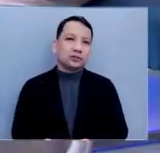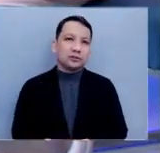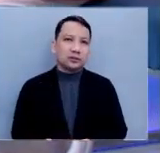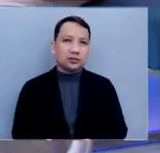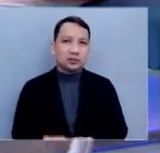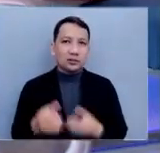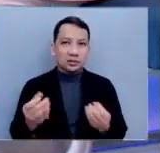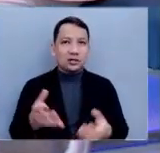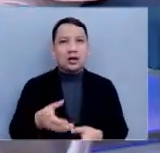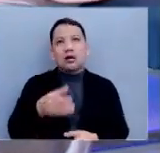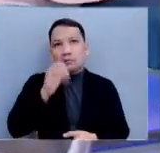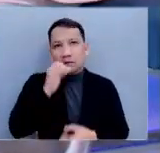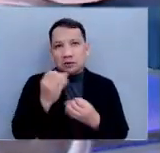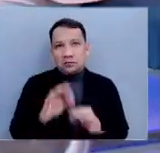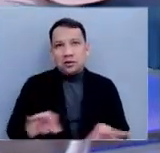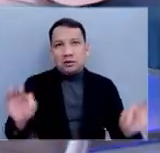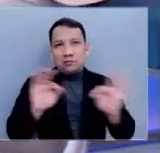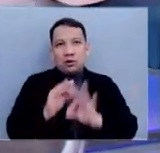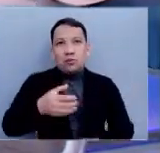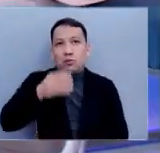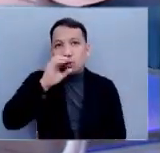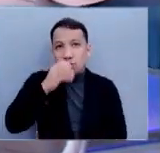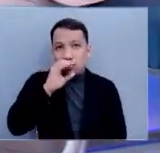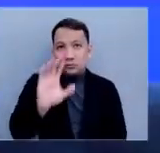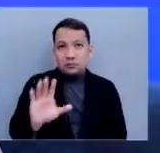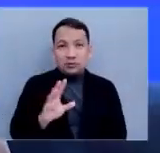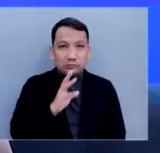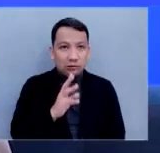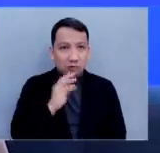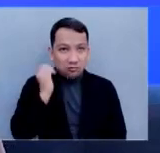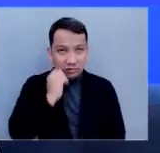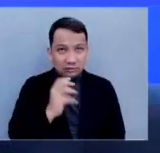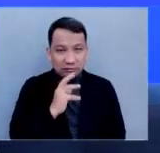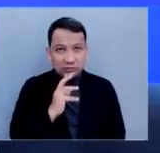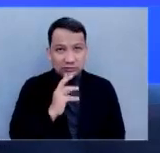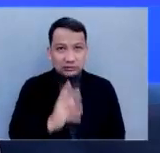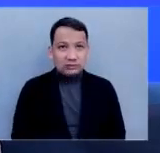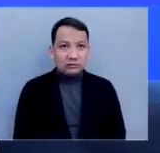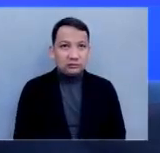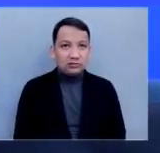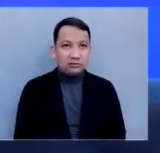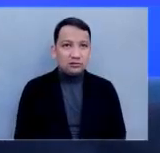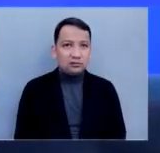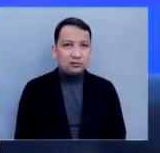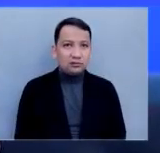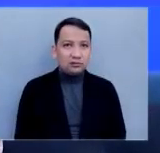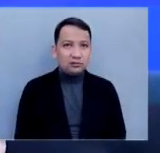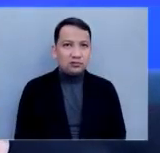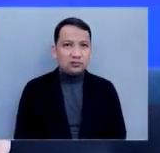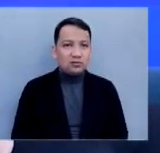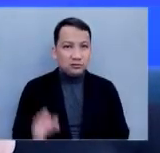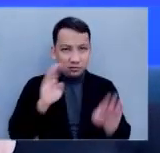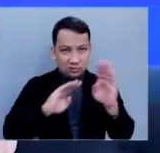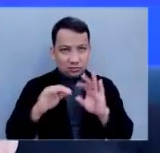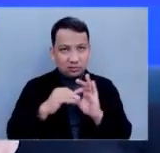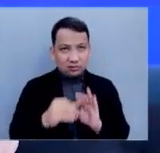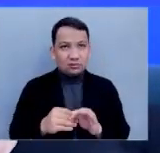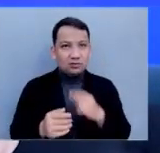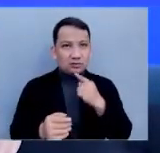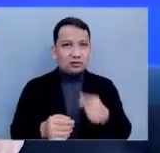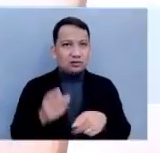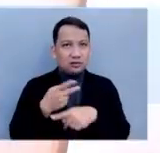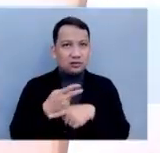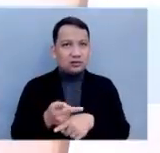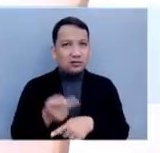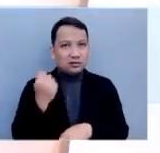tubig. Maraming tubig. Lalo na yung mga hindi umiinom ng tubig. Sino kaya hindi umiinom ng tubig? Medyo problematic yung mga. Naririnig ko na ibang producer,